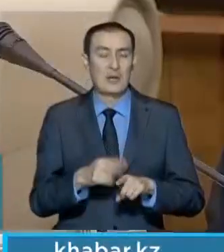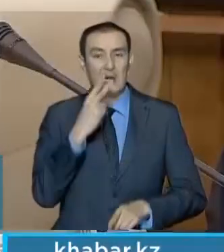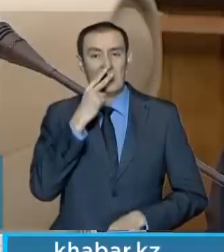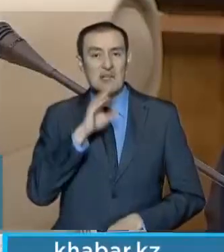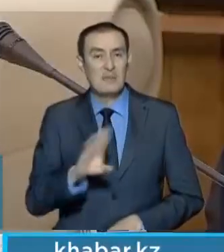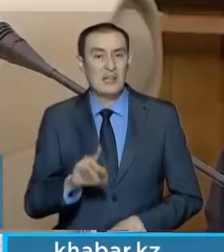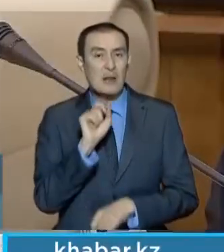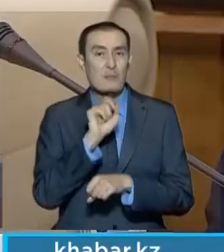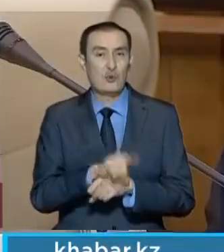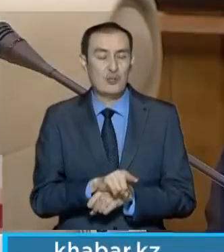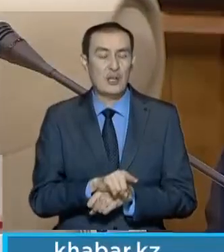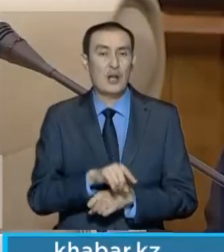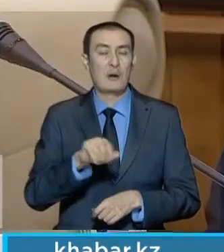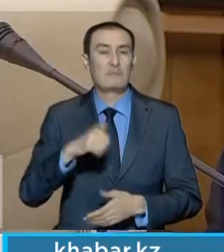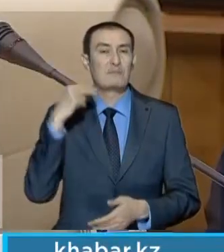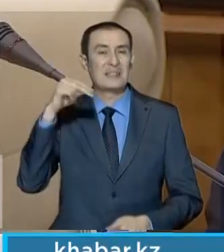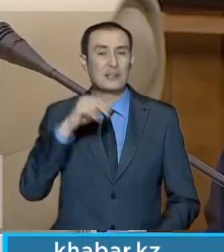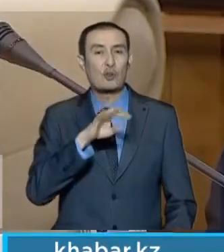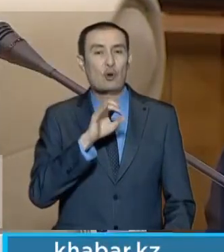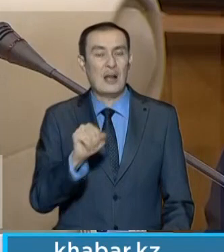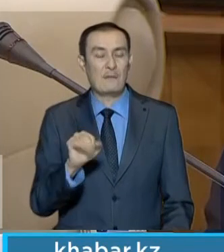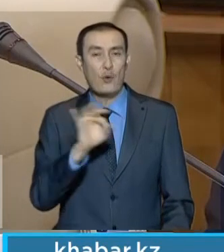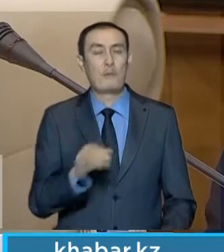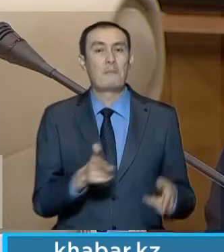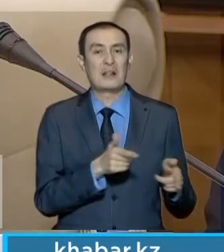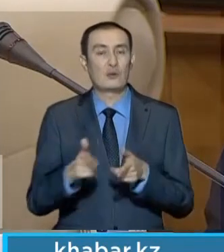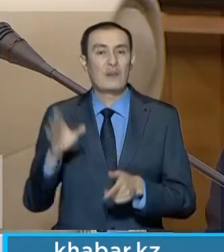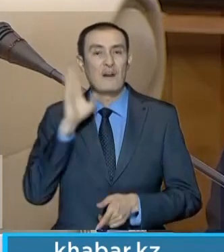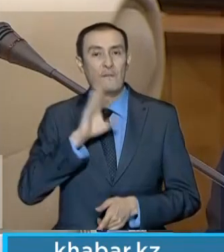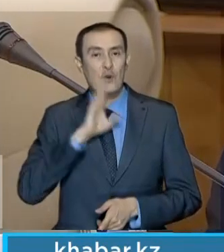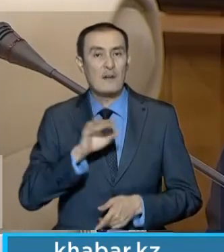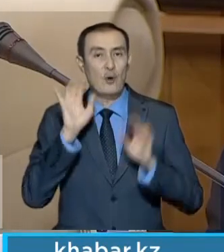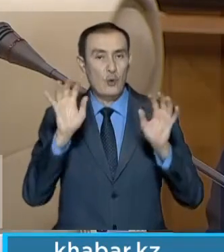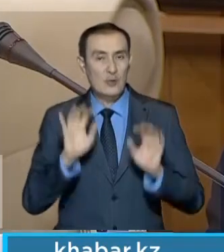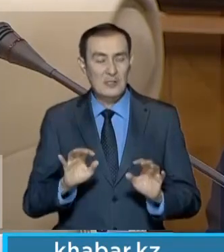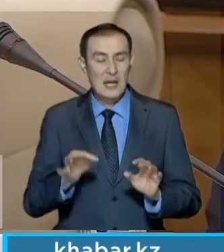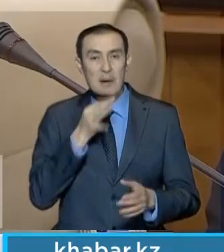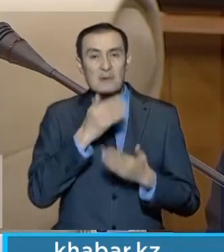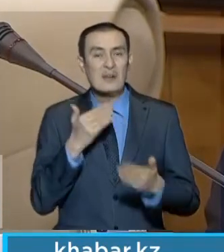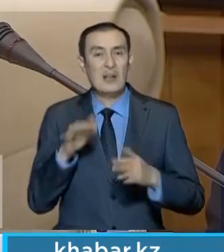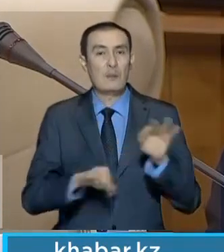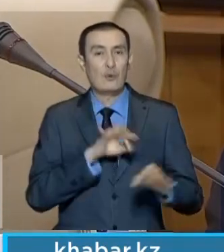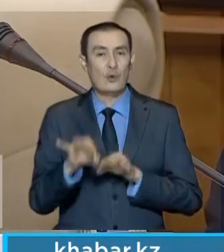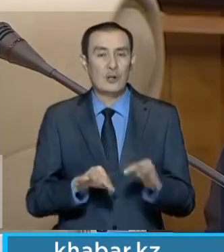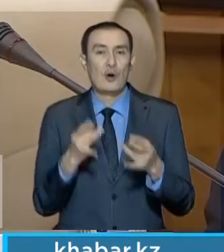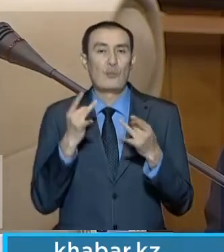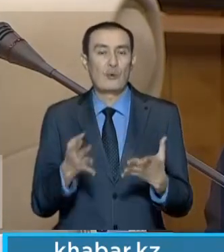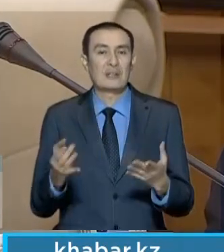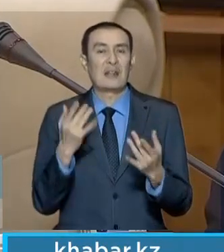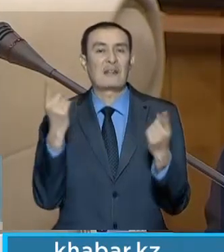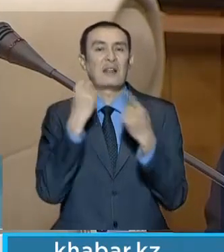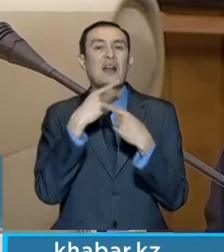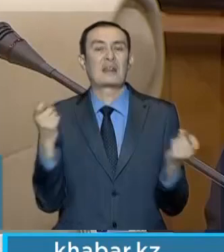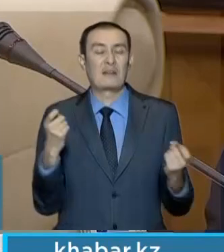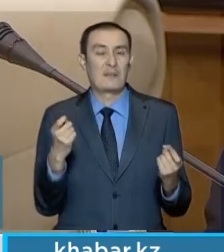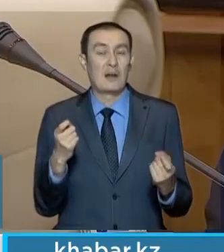на конкретное поручение Касым-Жомарта Кемелевича правительству по подготовке водного кодекса, предварительный проект носит декларативный, рамочный